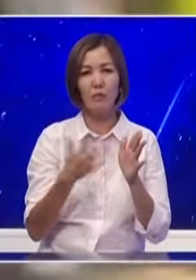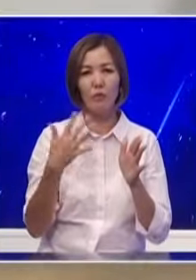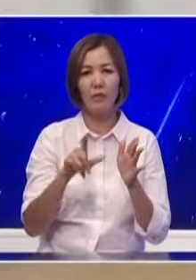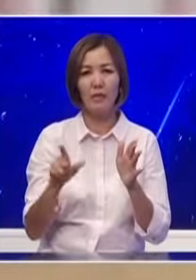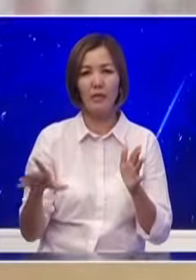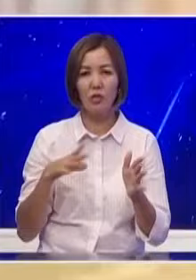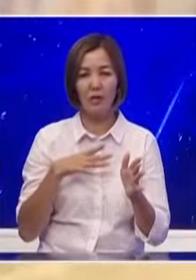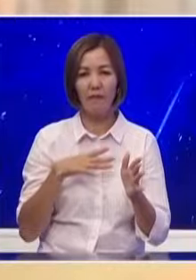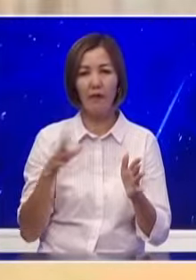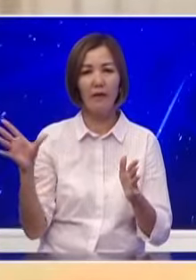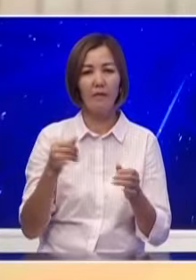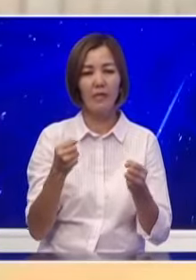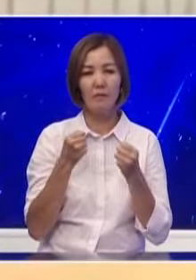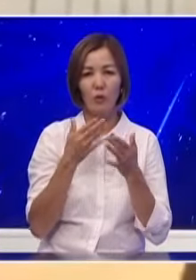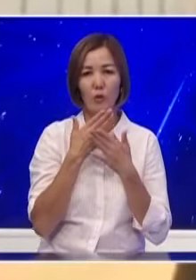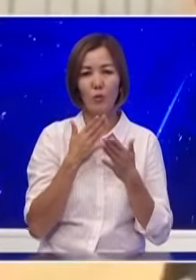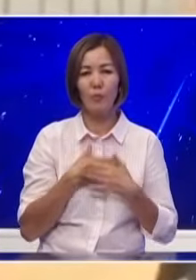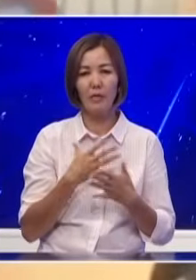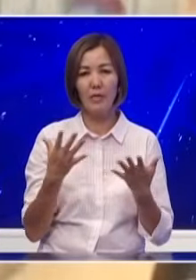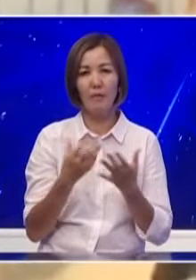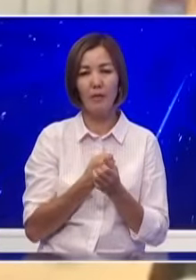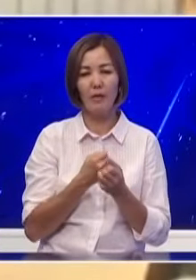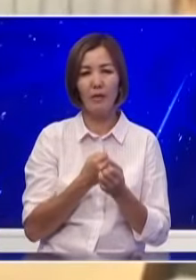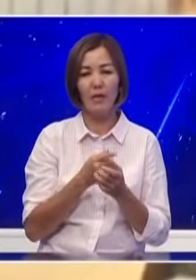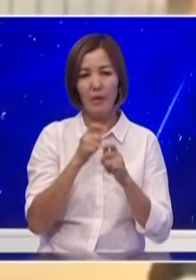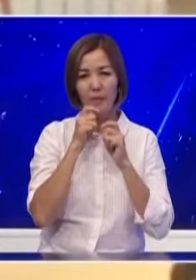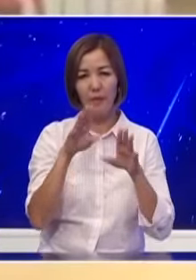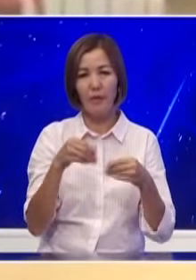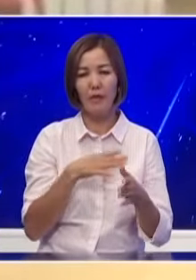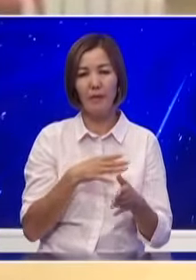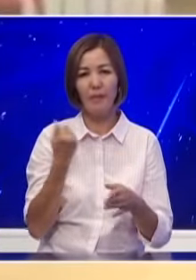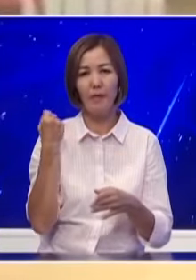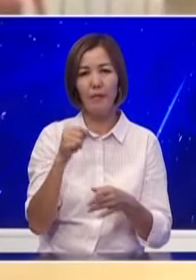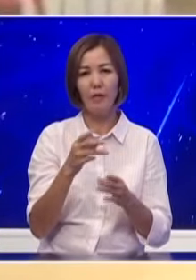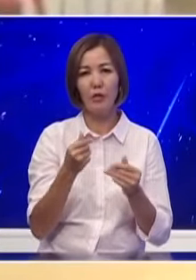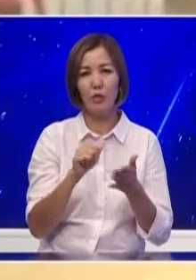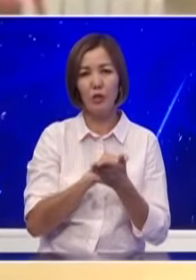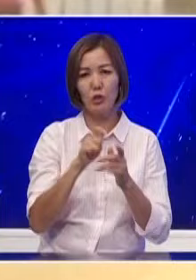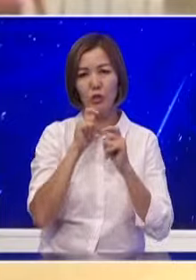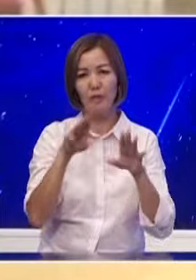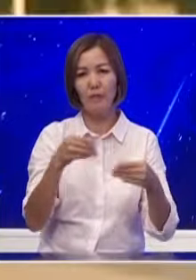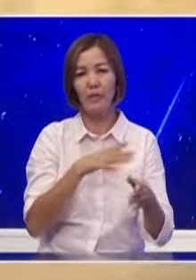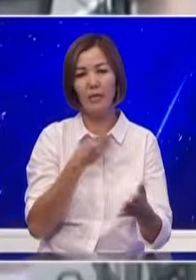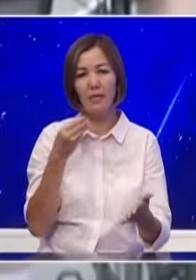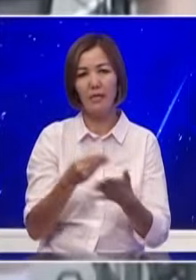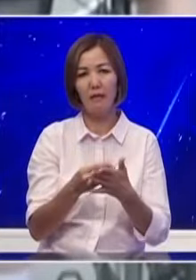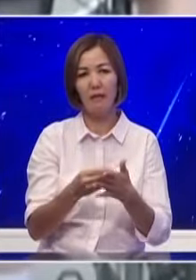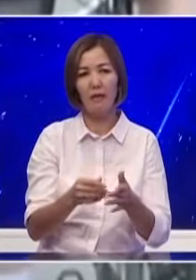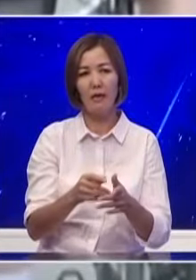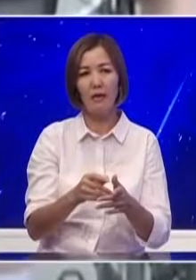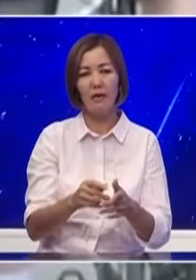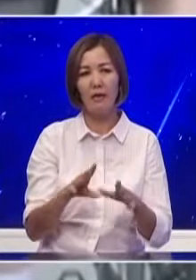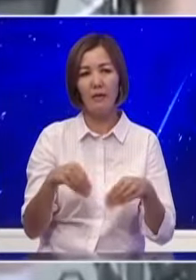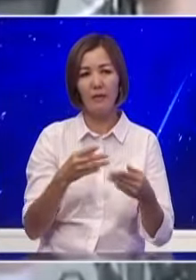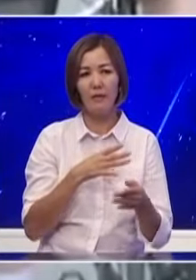750 человек. Все спортсмены-любители получили памятные медали, а победители – денежные призы и ценные подарки. Сегодня мы